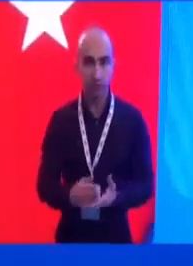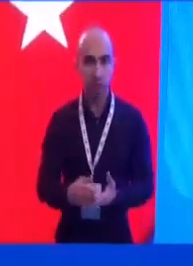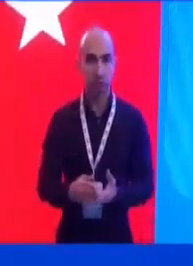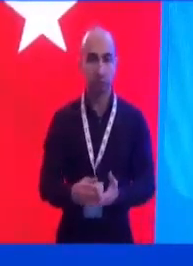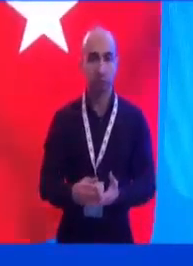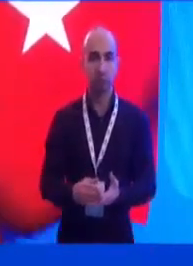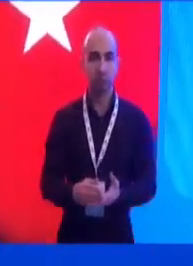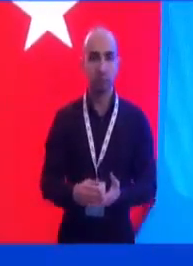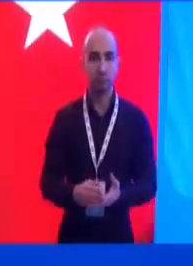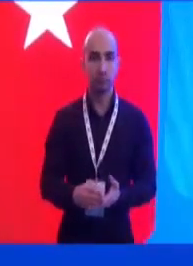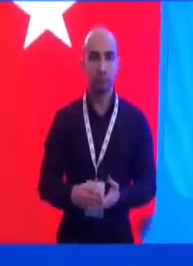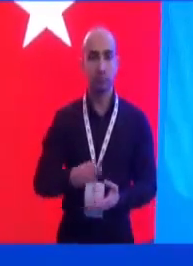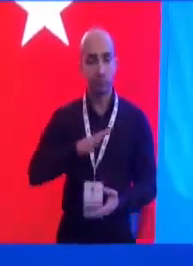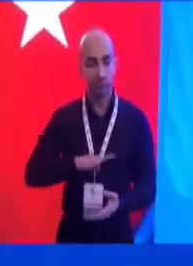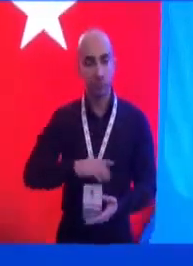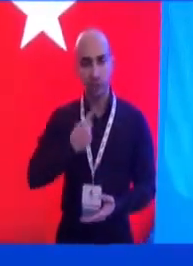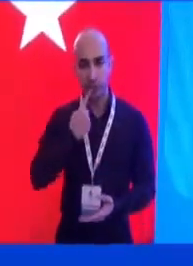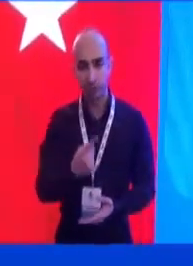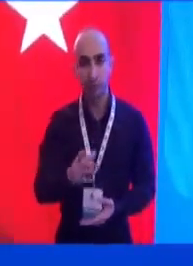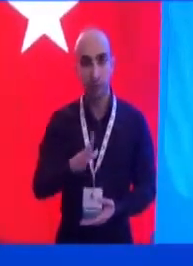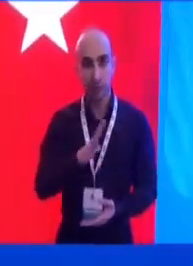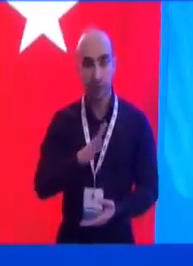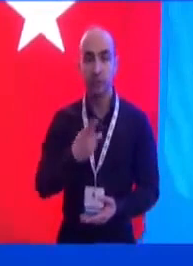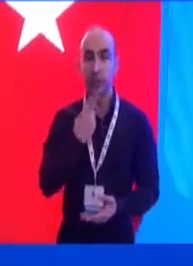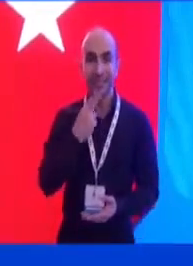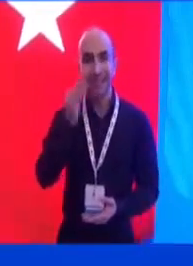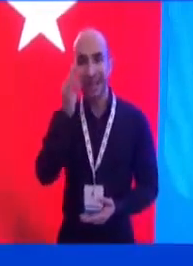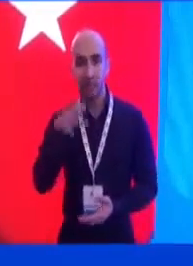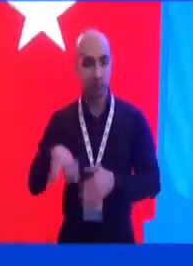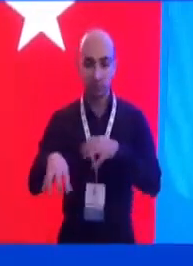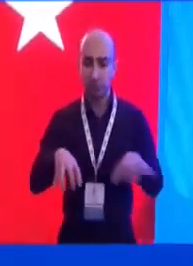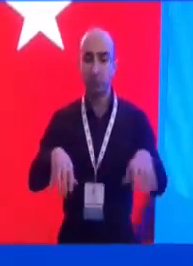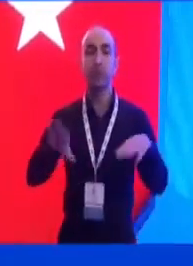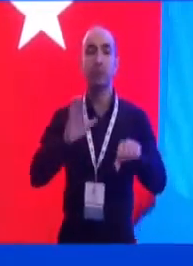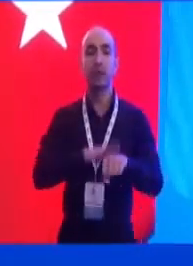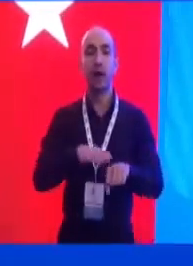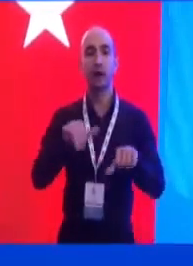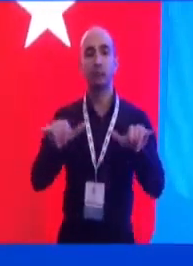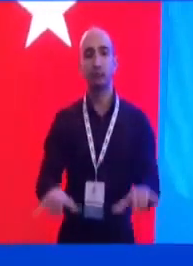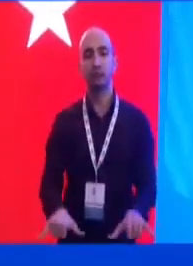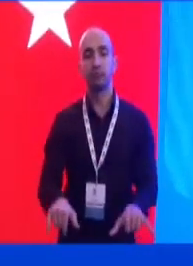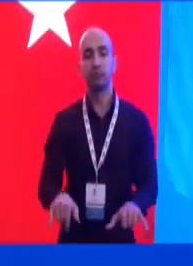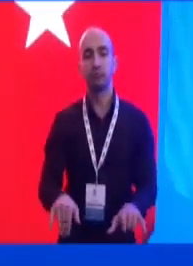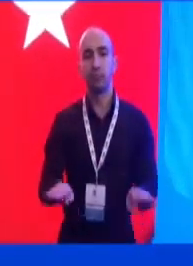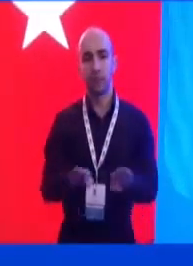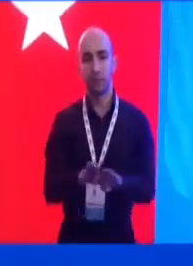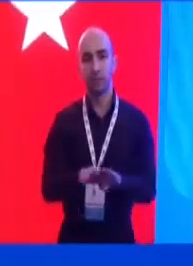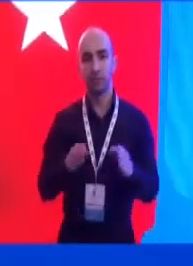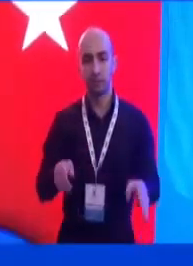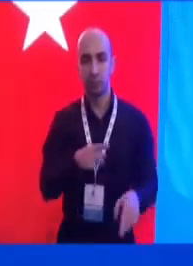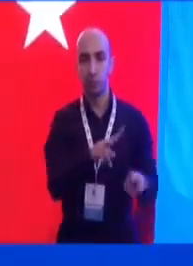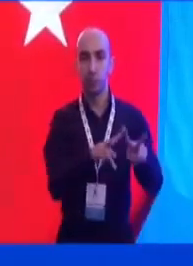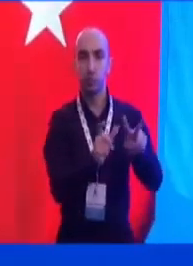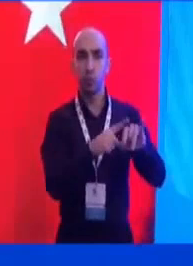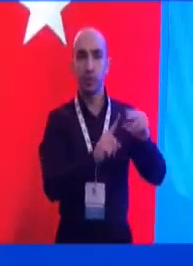azim varsa, kimde liyakat varsa kadın erkek ayırmadan hak onun hakkıdır diyor. Nezihe Muhittin ve